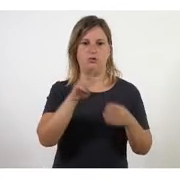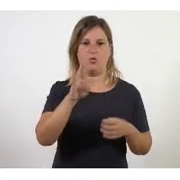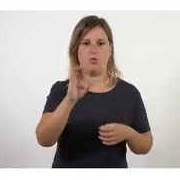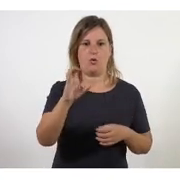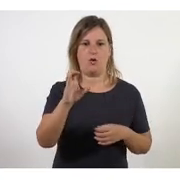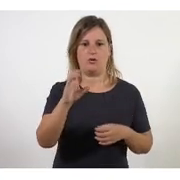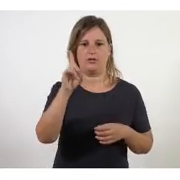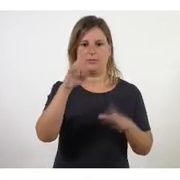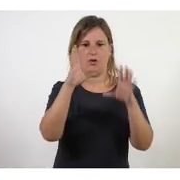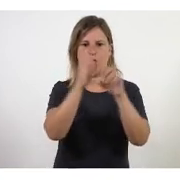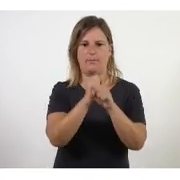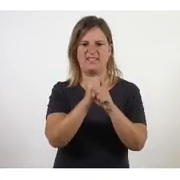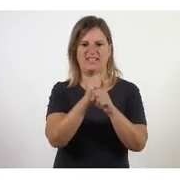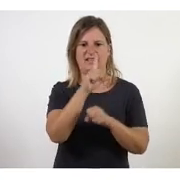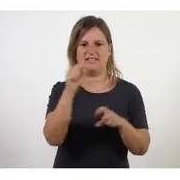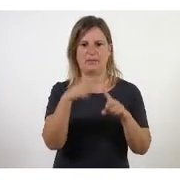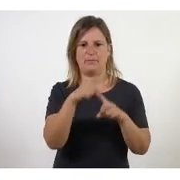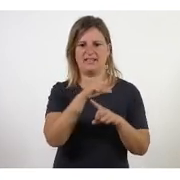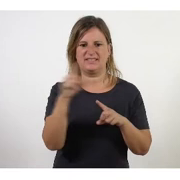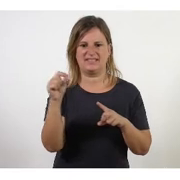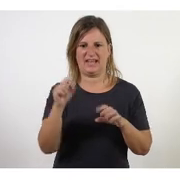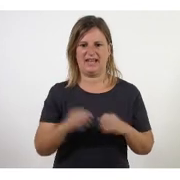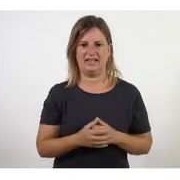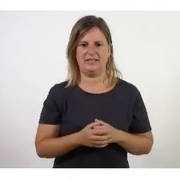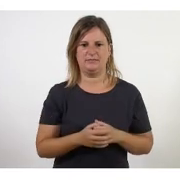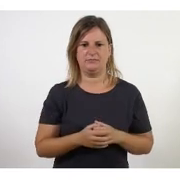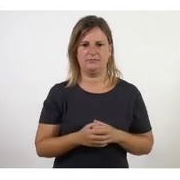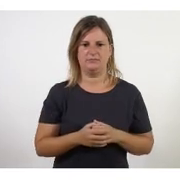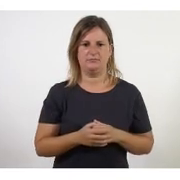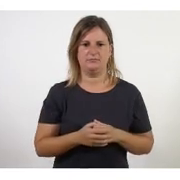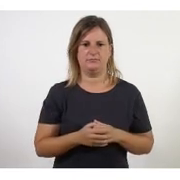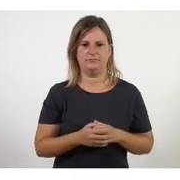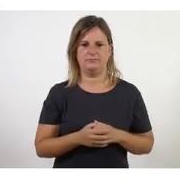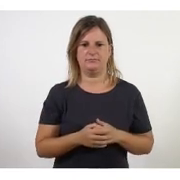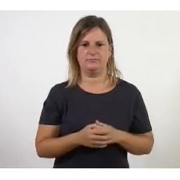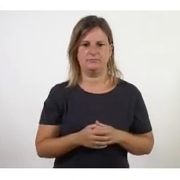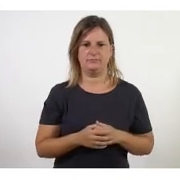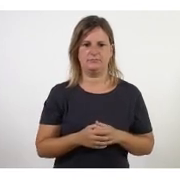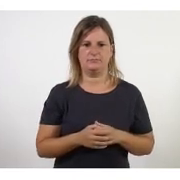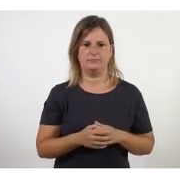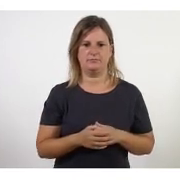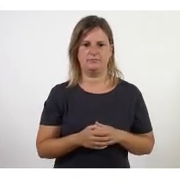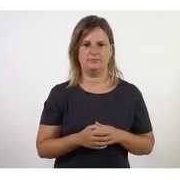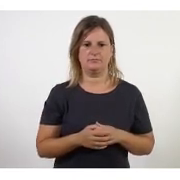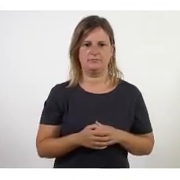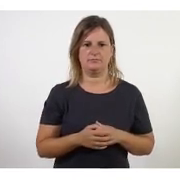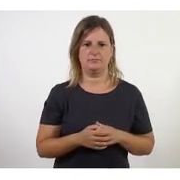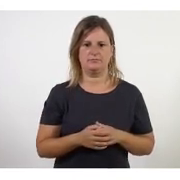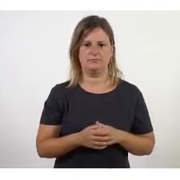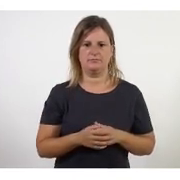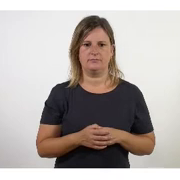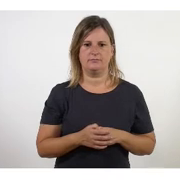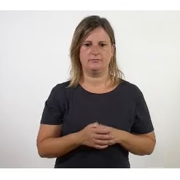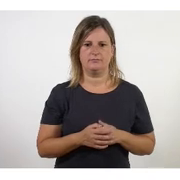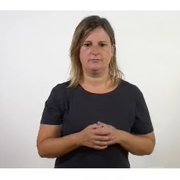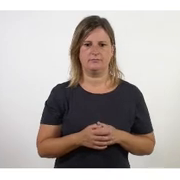donarem opacitat al 100%. Una pastilla densa, no? Sòlida. I ja tenim el nom de la Maria. Li